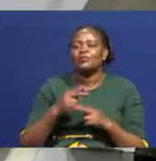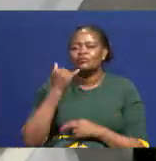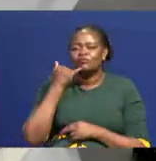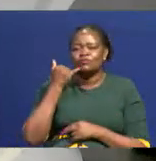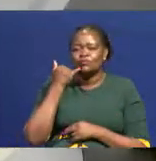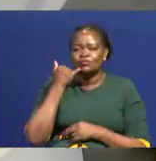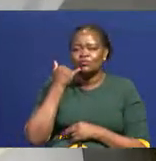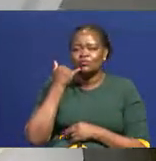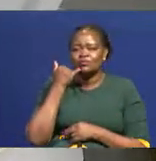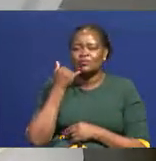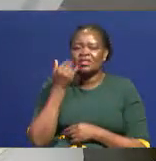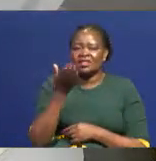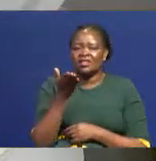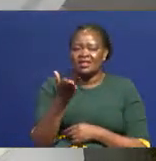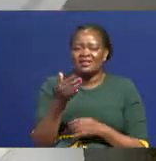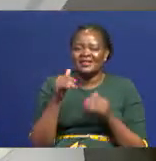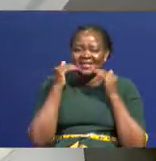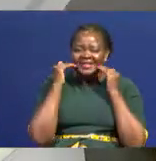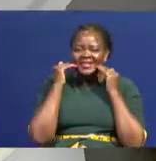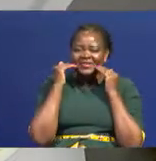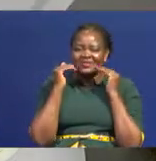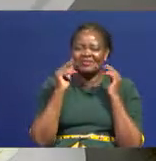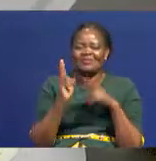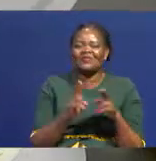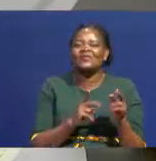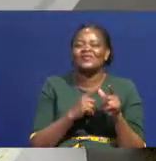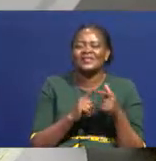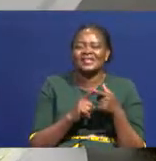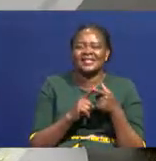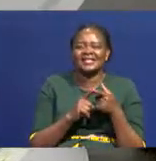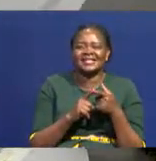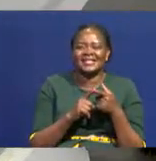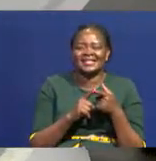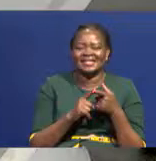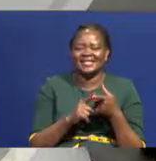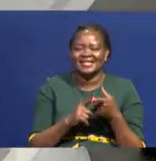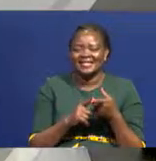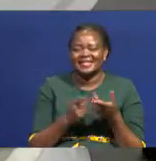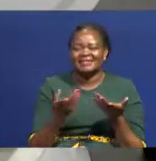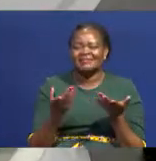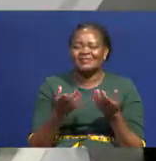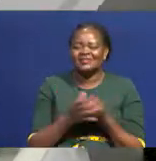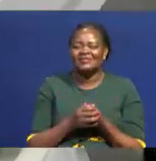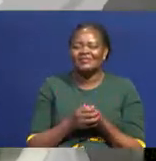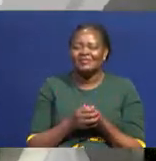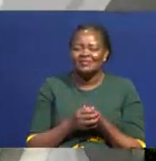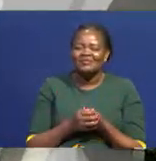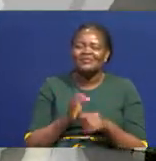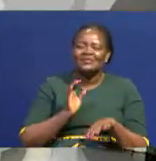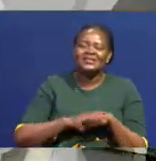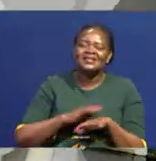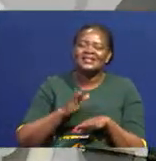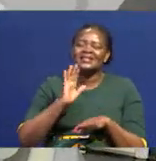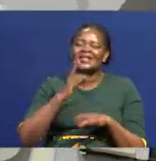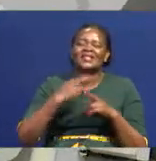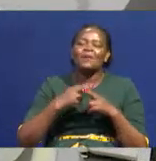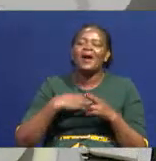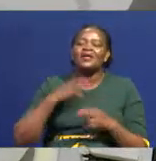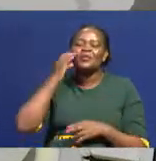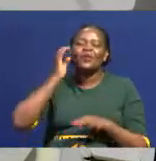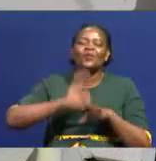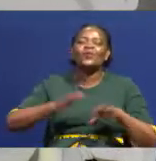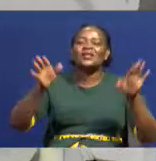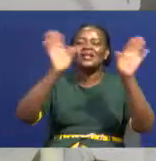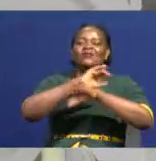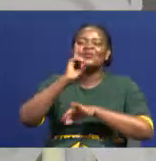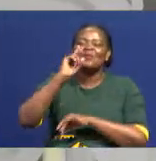Thuku, there she is, smiling as usual, in the style of a mile per mile. My name is Tom Boyer. Good night